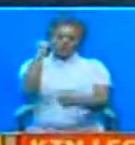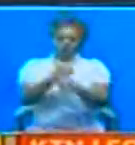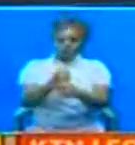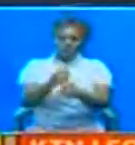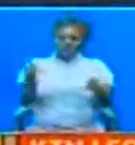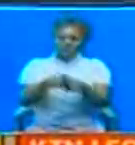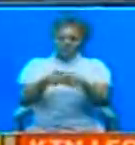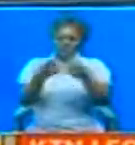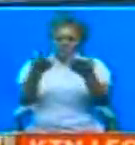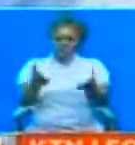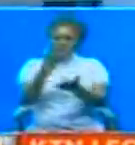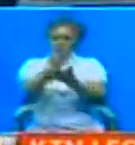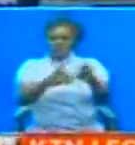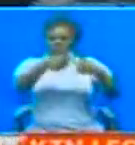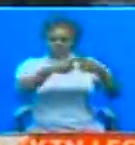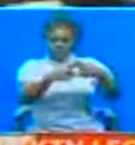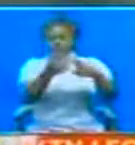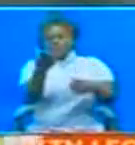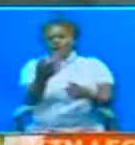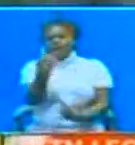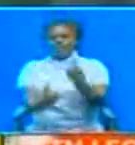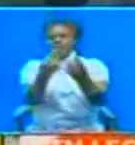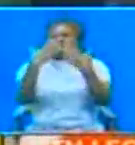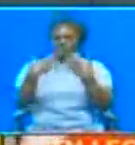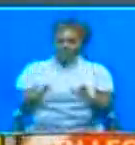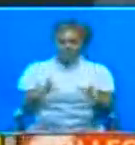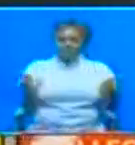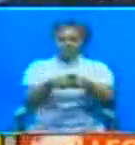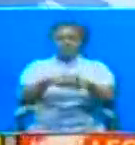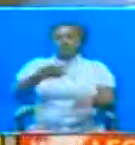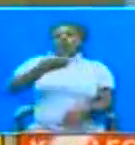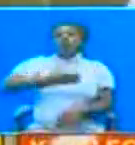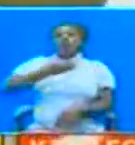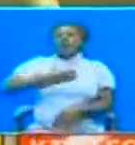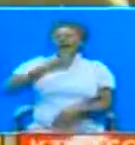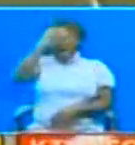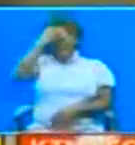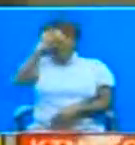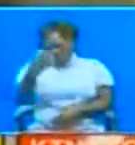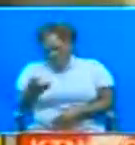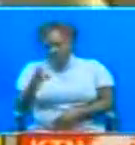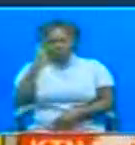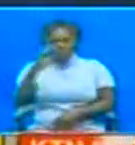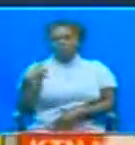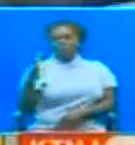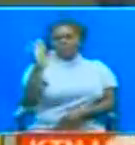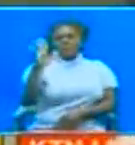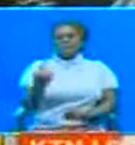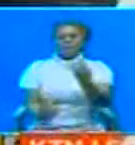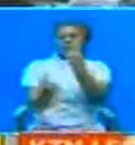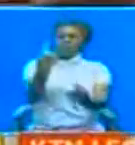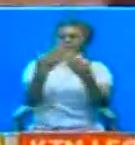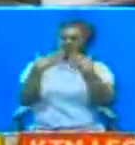pia ukusaza baadhi ya mashine zilizokuwepo ndani ya karakana hiyo, huku mmiliki wake akiingiwa na hasira kwa kuona mali yake ikiishia kuwa